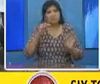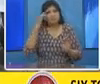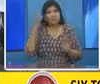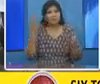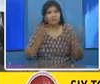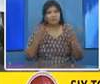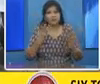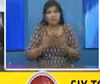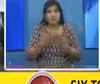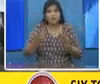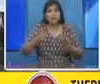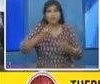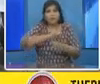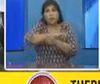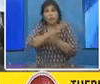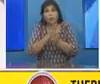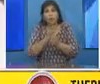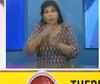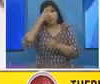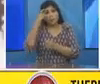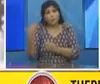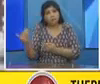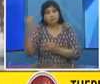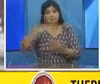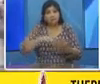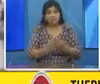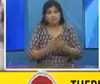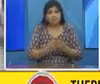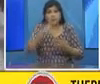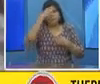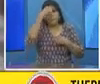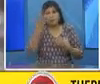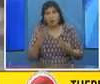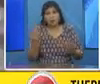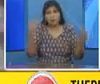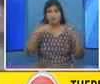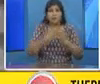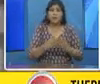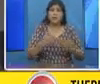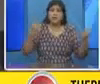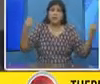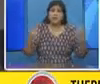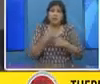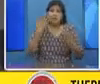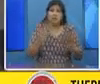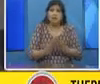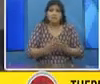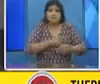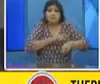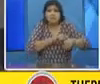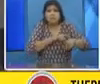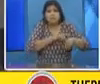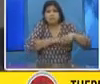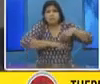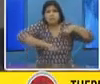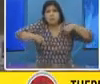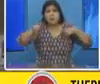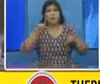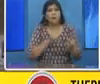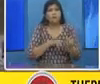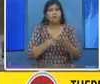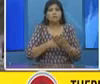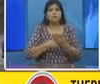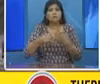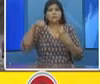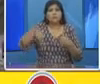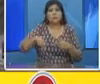कि कोरोना जैसा संकट आएगा और इसके खिलाफ ये लड़ाई इतनी लंबी चलेगी। ये संकट